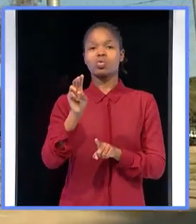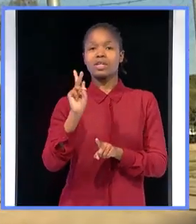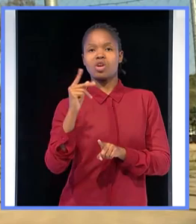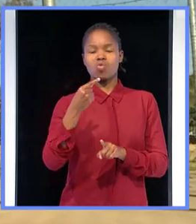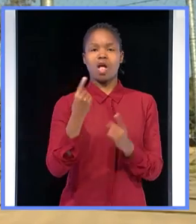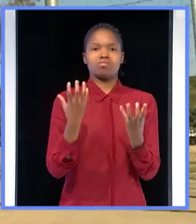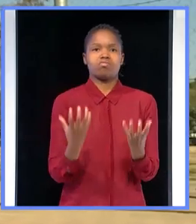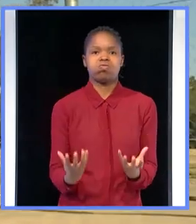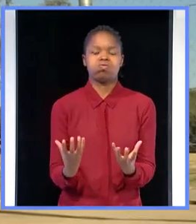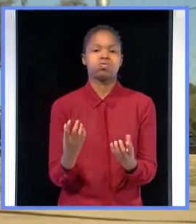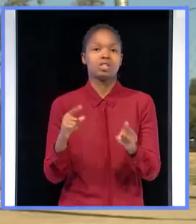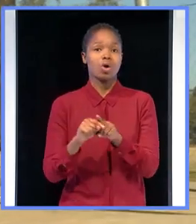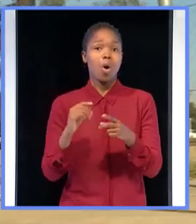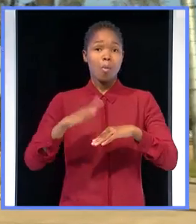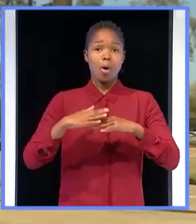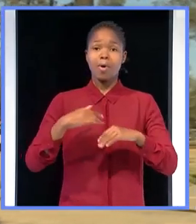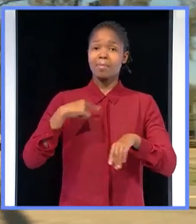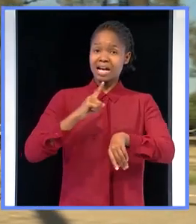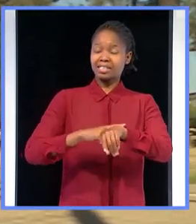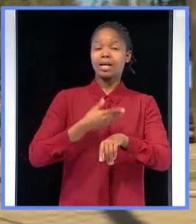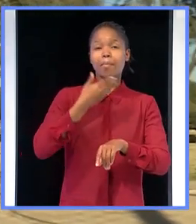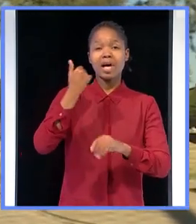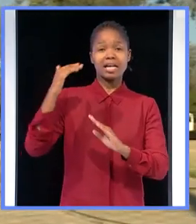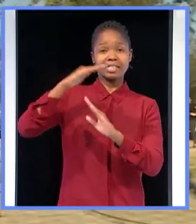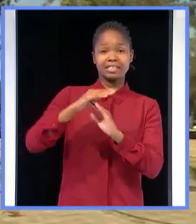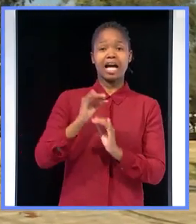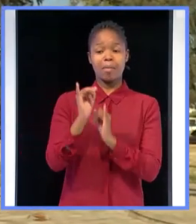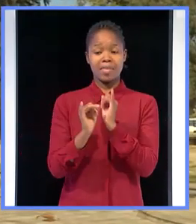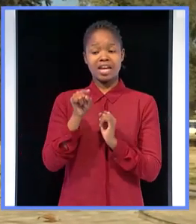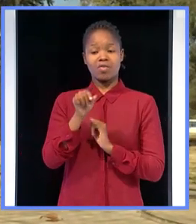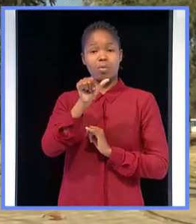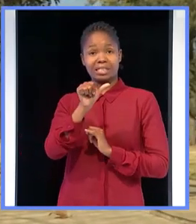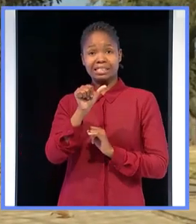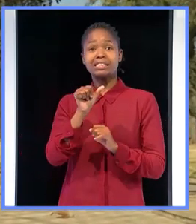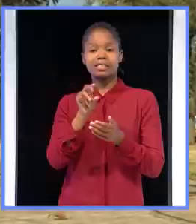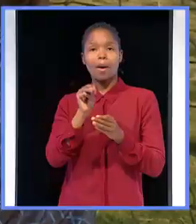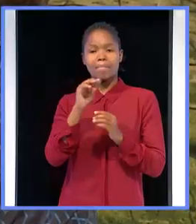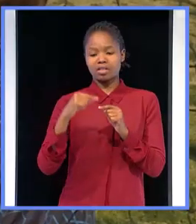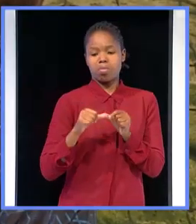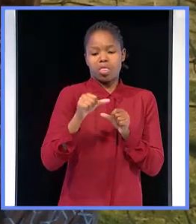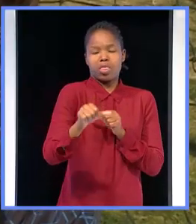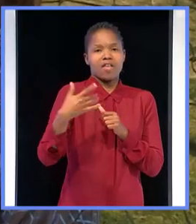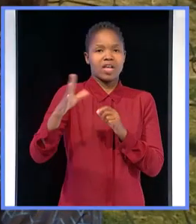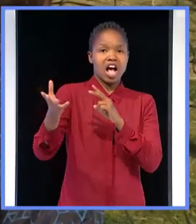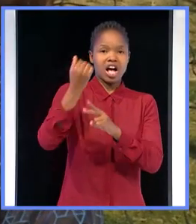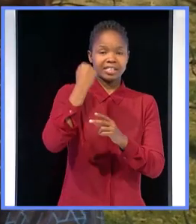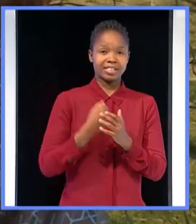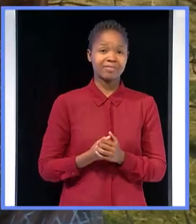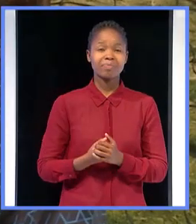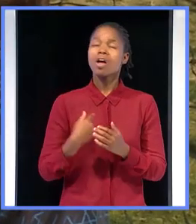iets by the I was games in Ireland. En ek hoop ek gooi 14 by. Ons het nie